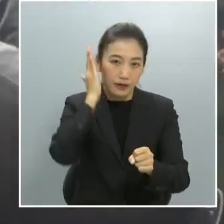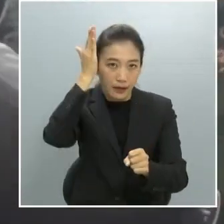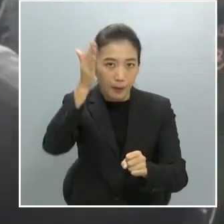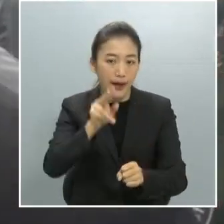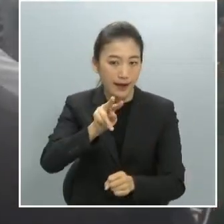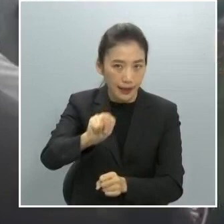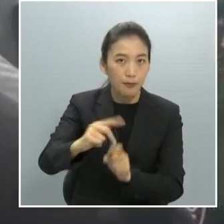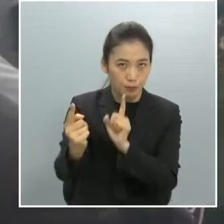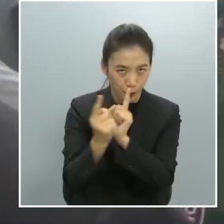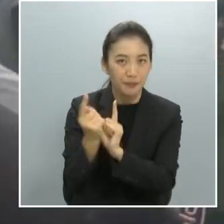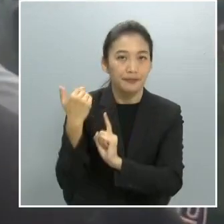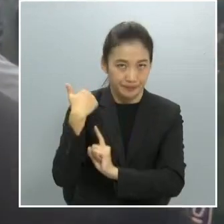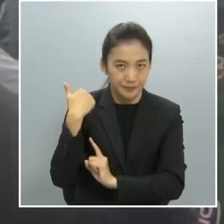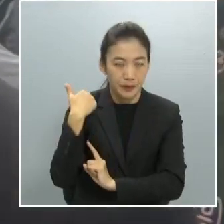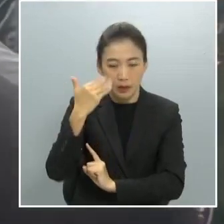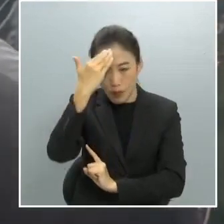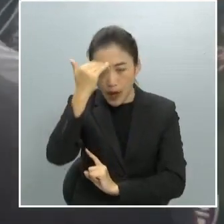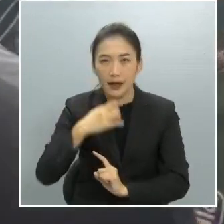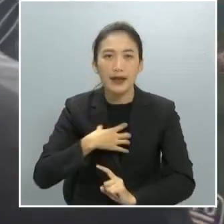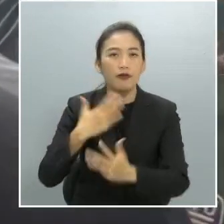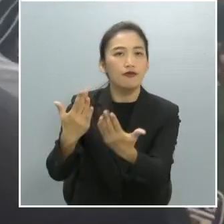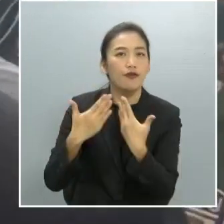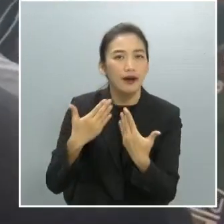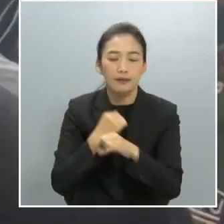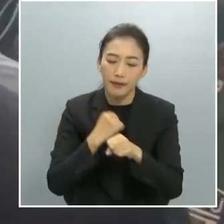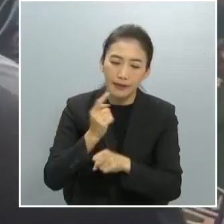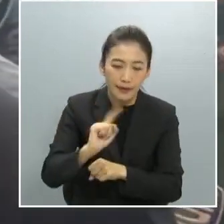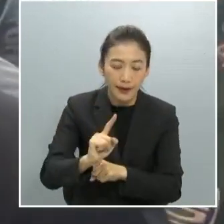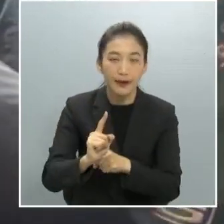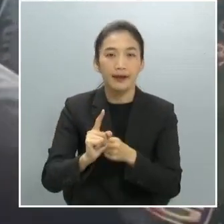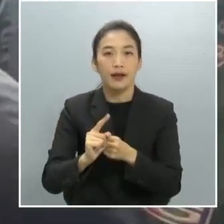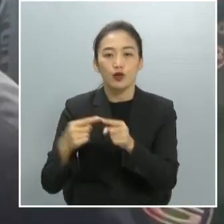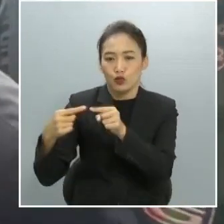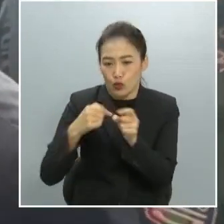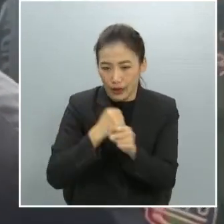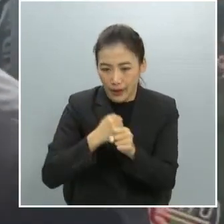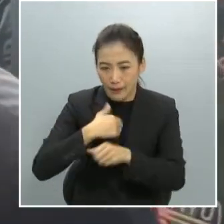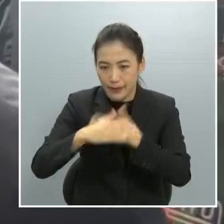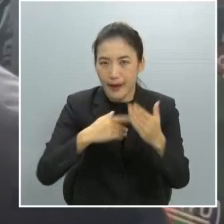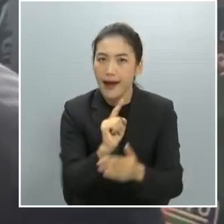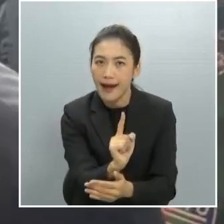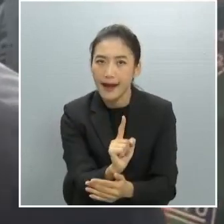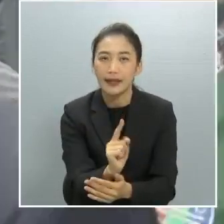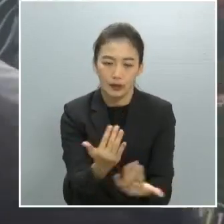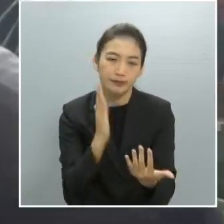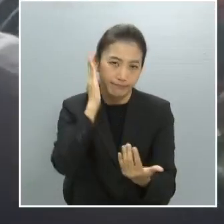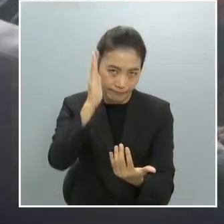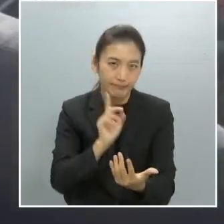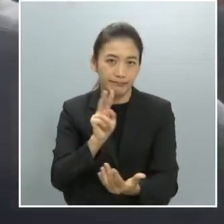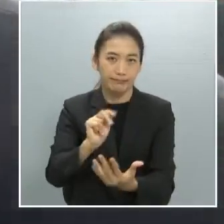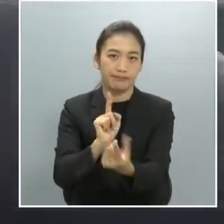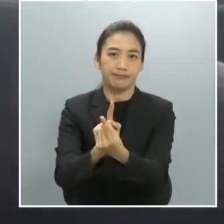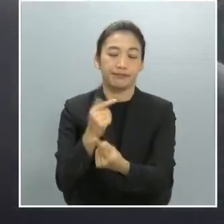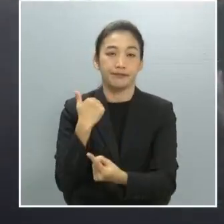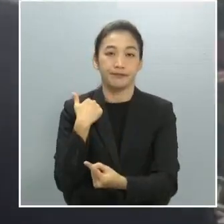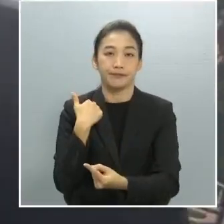านต่องานหรืออยากจะฝากงานอะไรให้ช่วยทำทางคุณเสริมศักดิ์บอกว่าพร้อมที่จะต่อยอดค่ะ ในส่วน